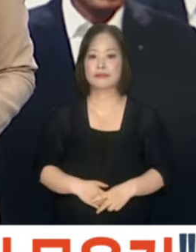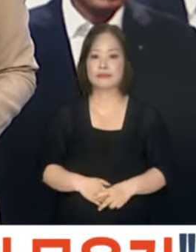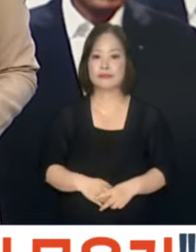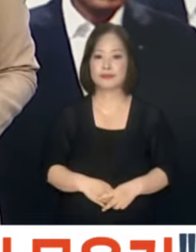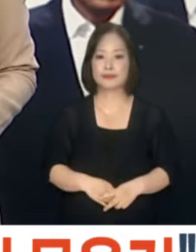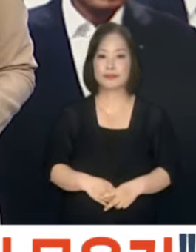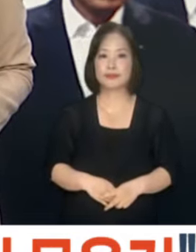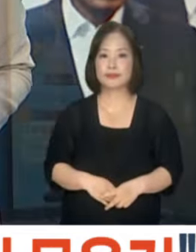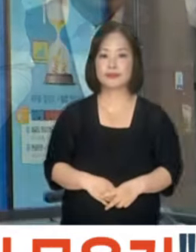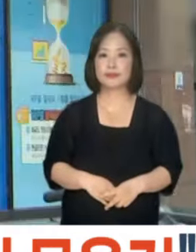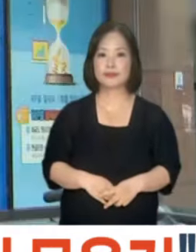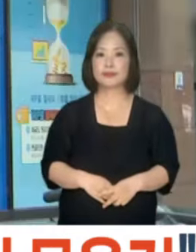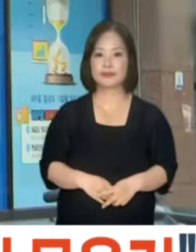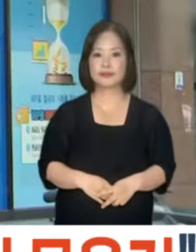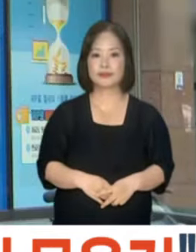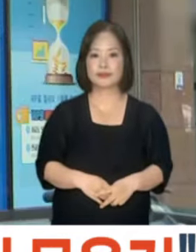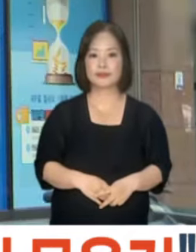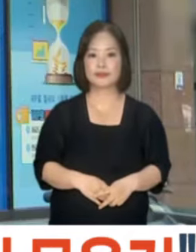보도입니다.